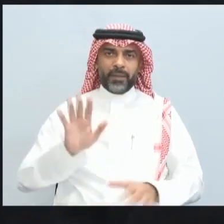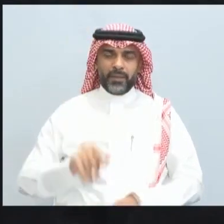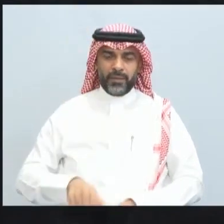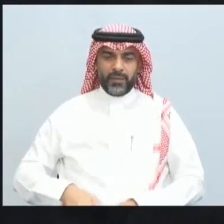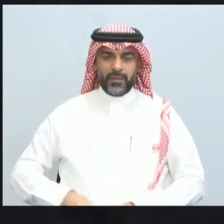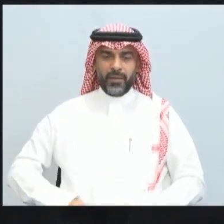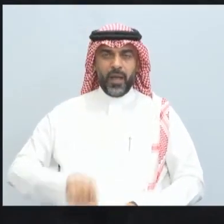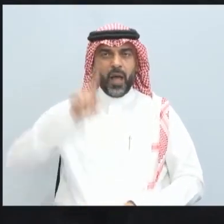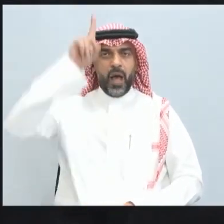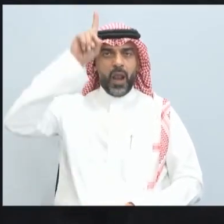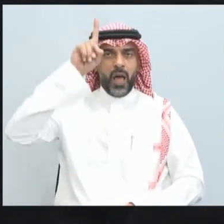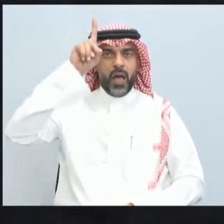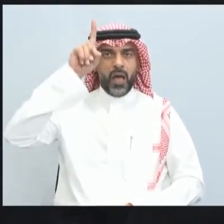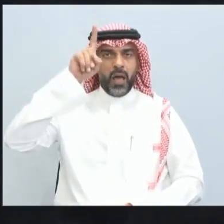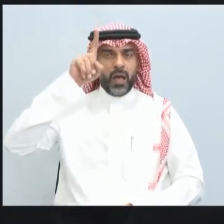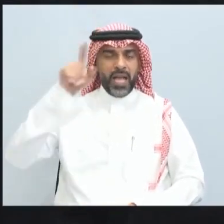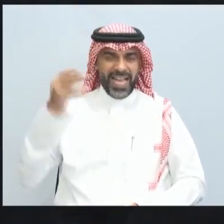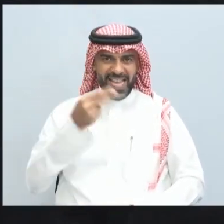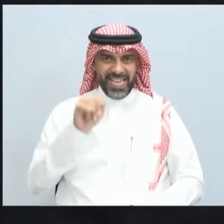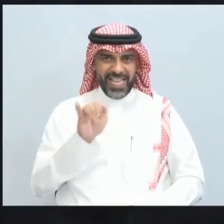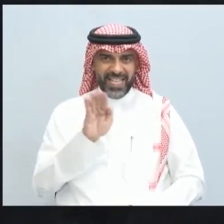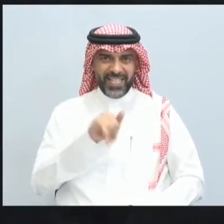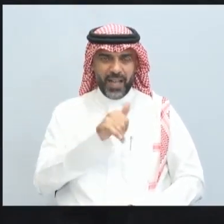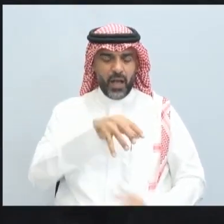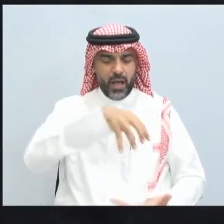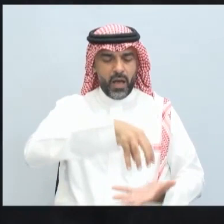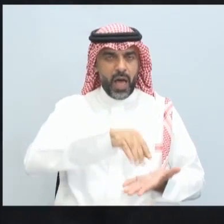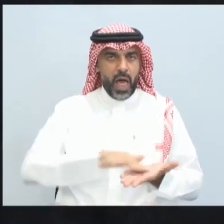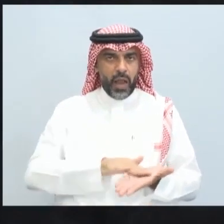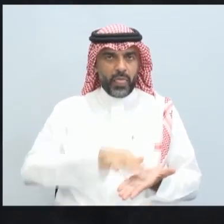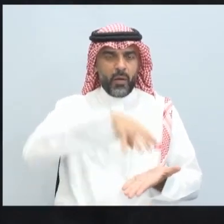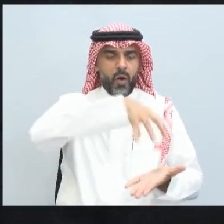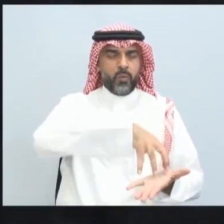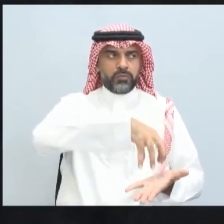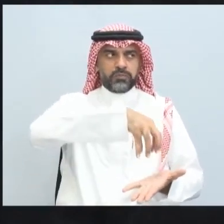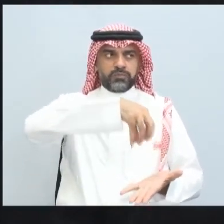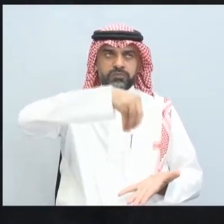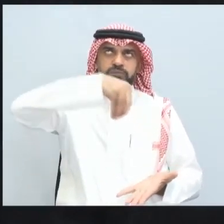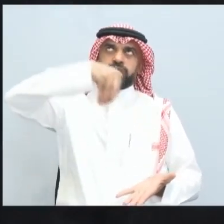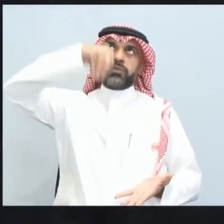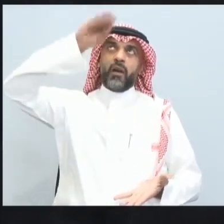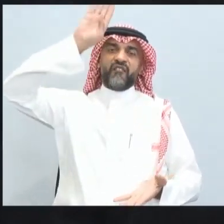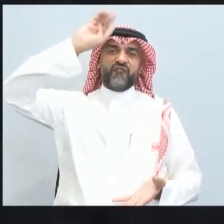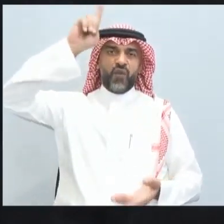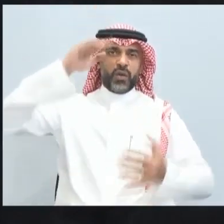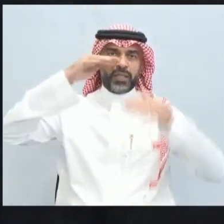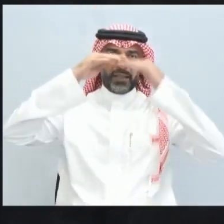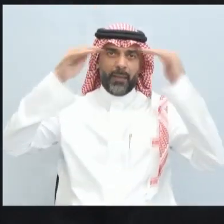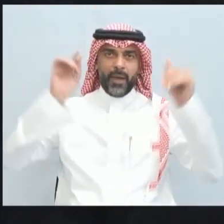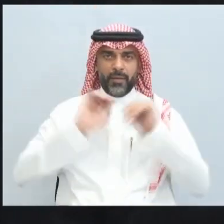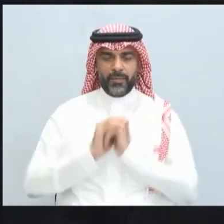رفعه الله اليه نؤمن بهذه الامور التي